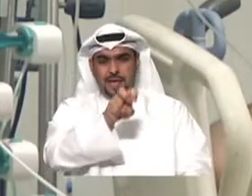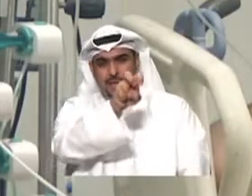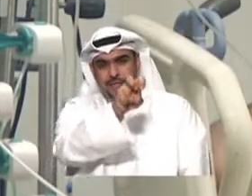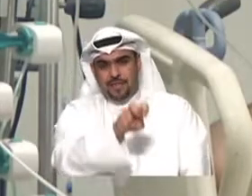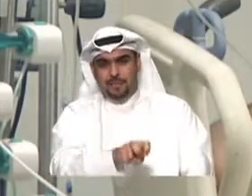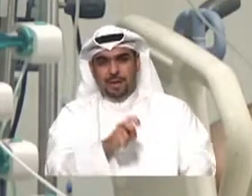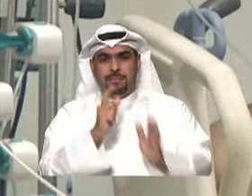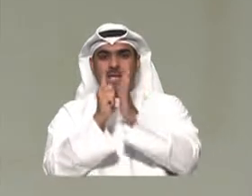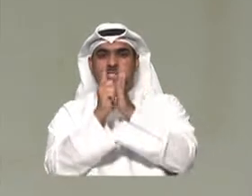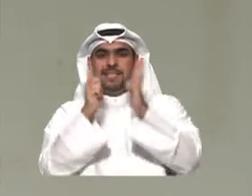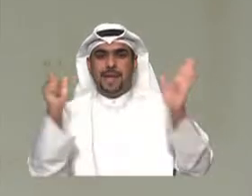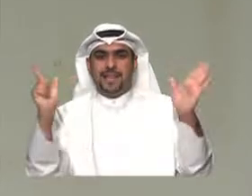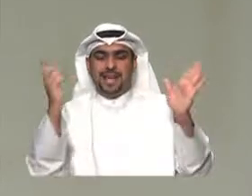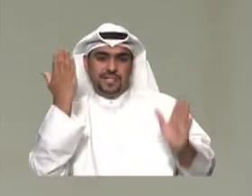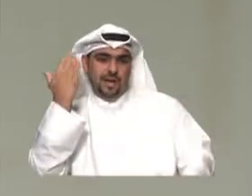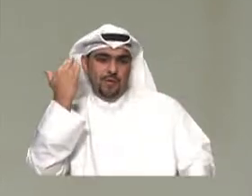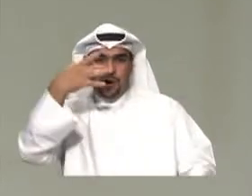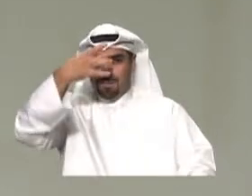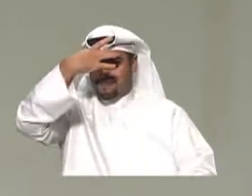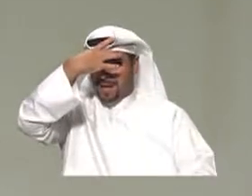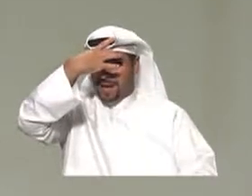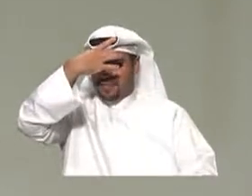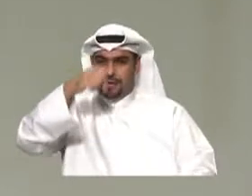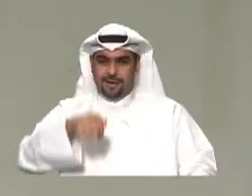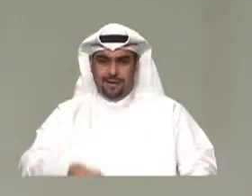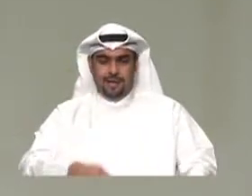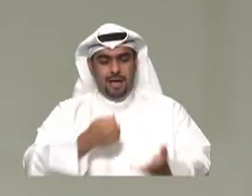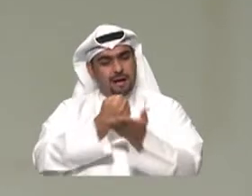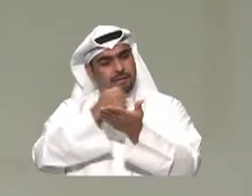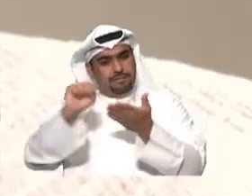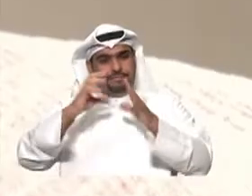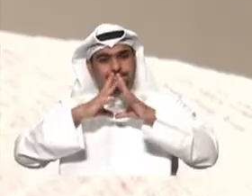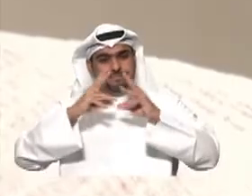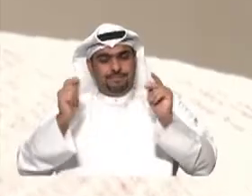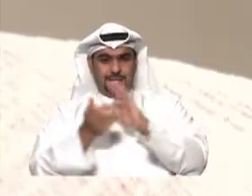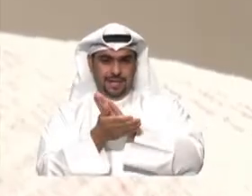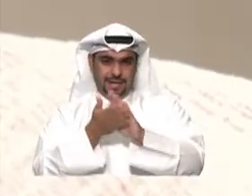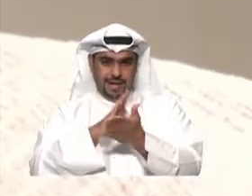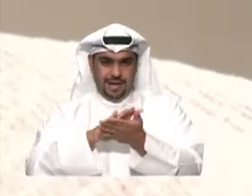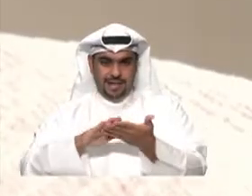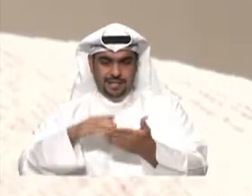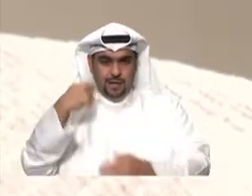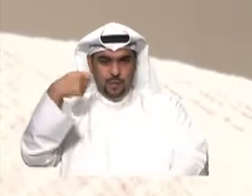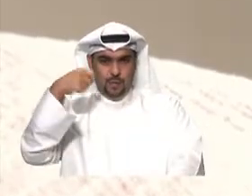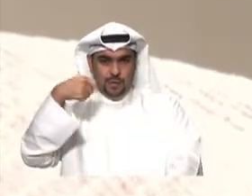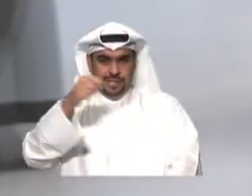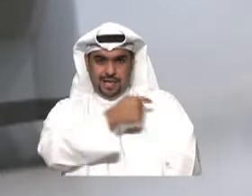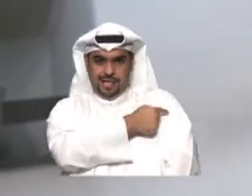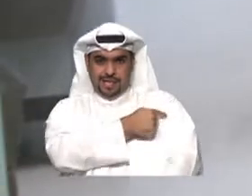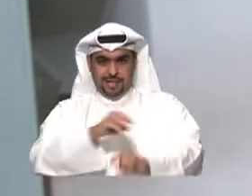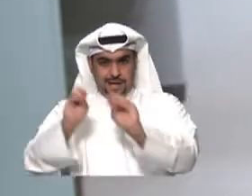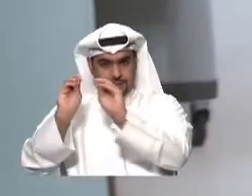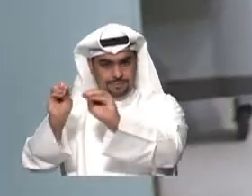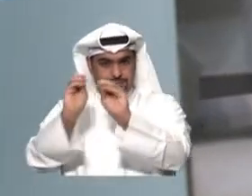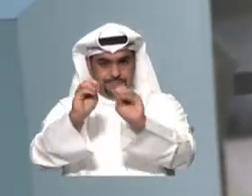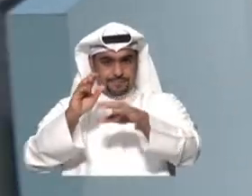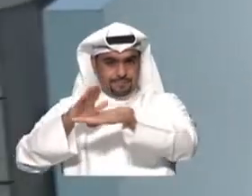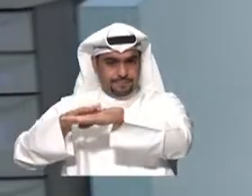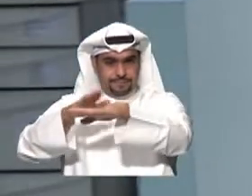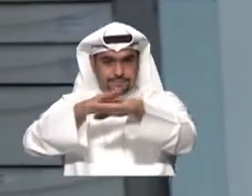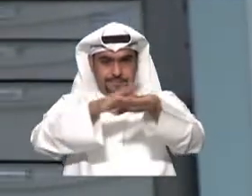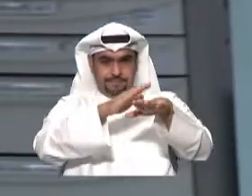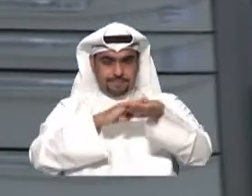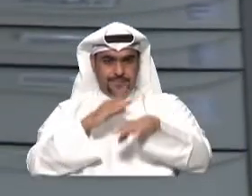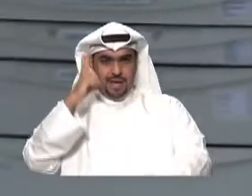117 حالة من المرض. وتدعو وزارة الصحة الراغبين في الحصول على اللقاح المضاد لكورونا التسجيل عبر